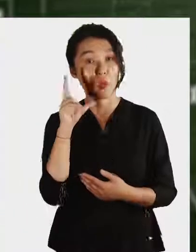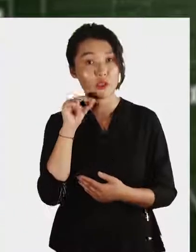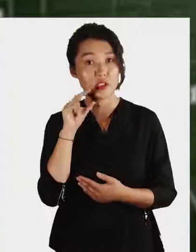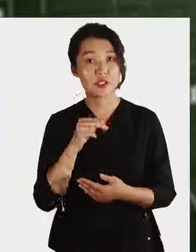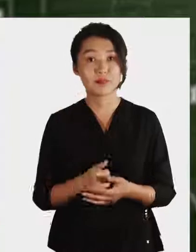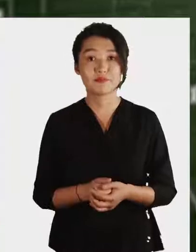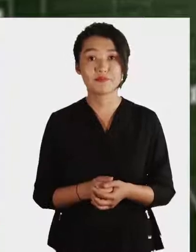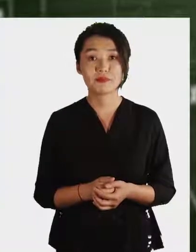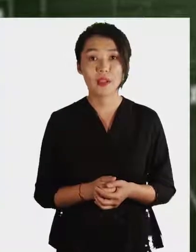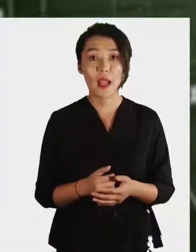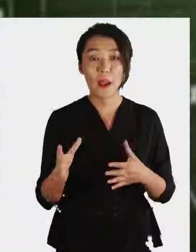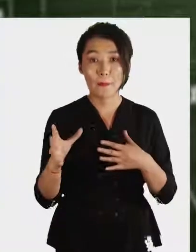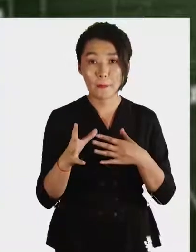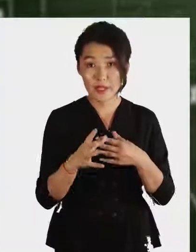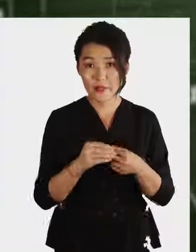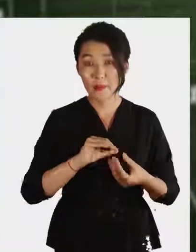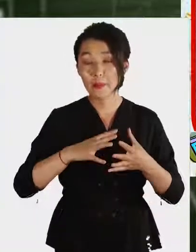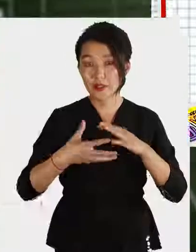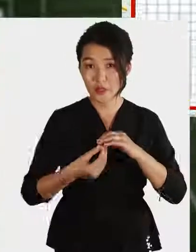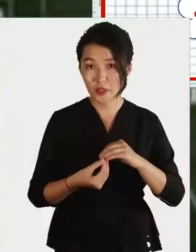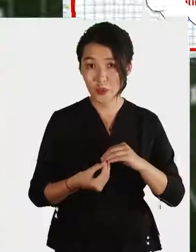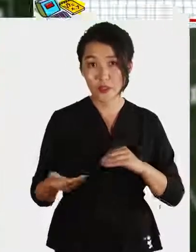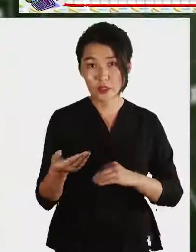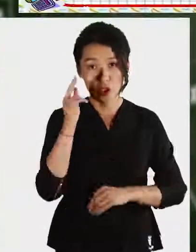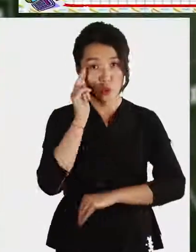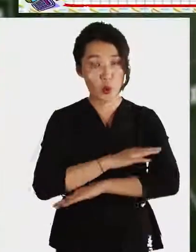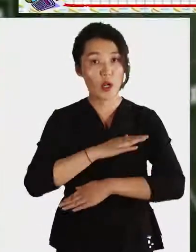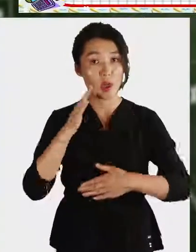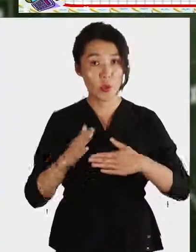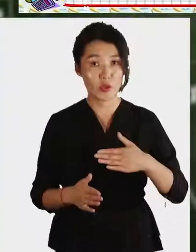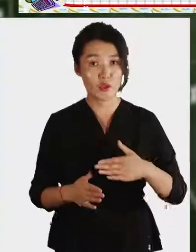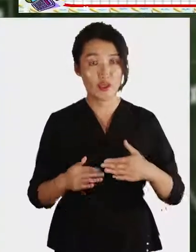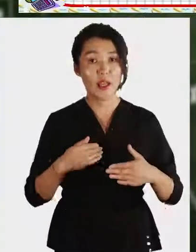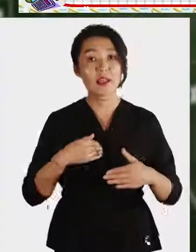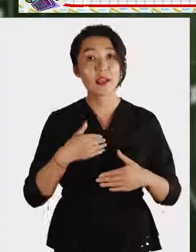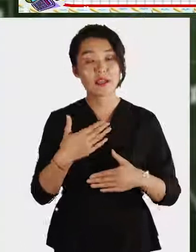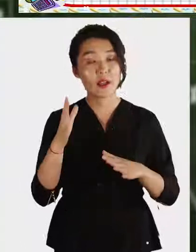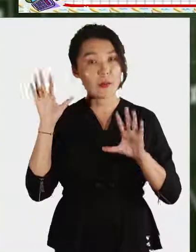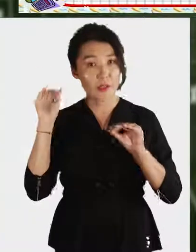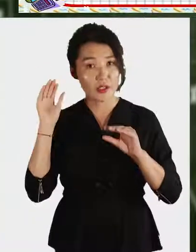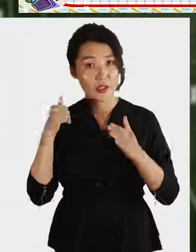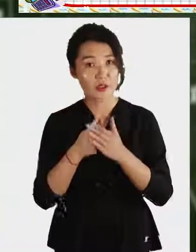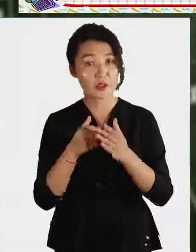процентного отношения двух чисел. Мы с вами подвели итоги. Наш урок